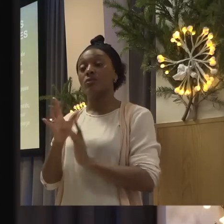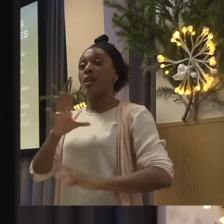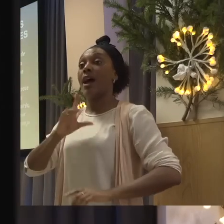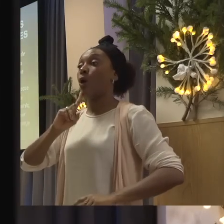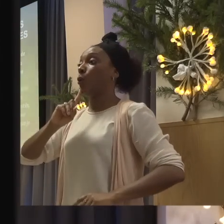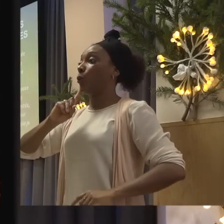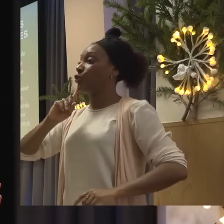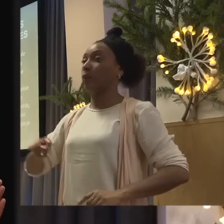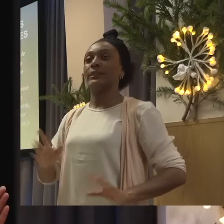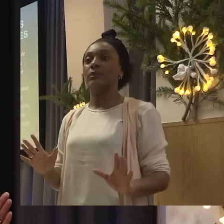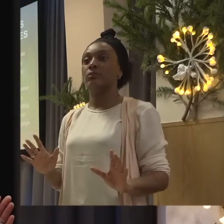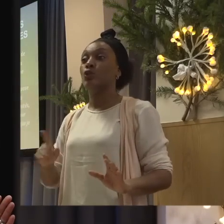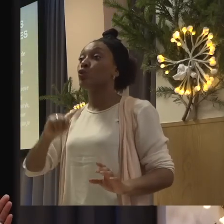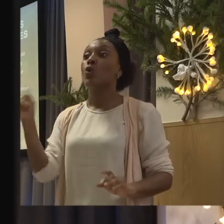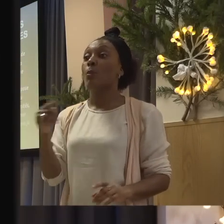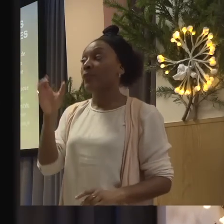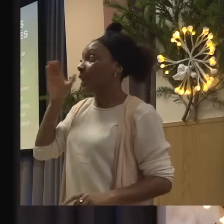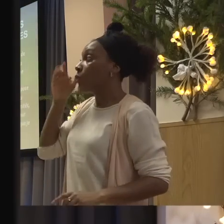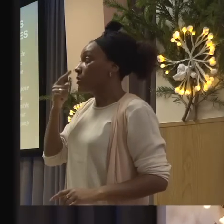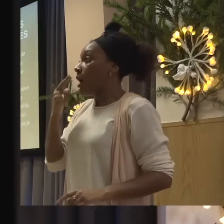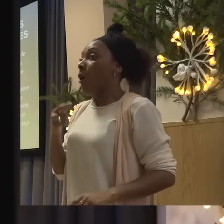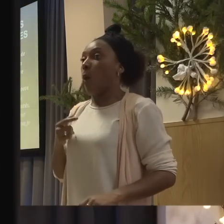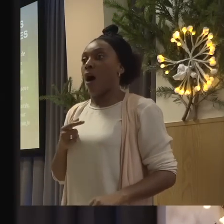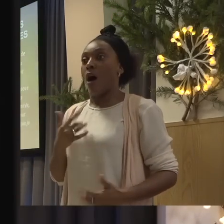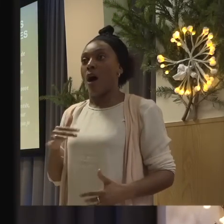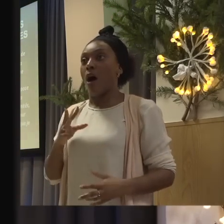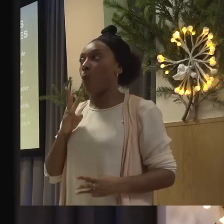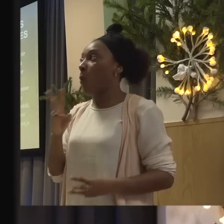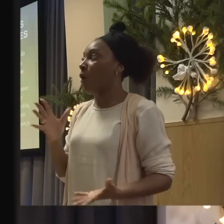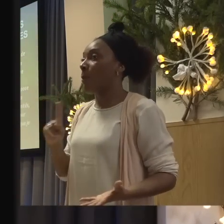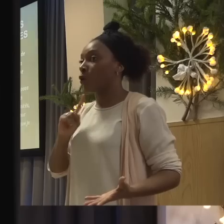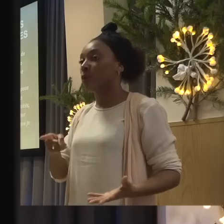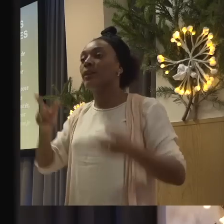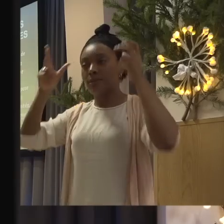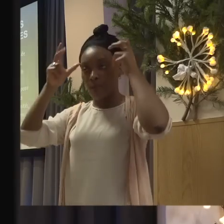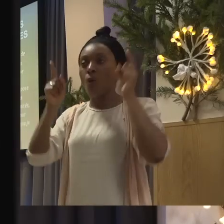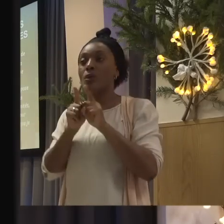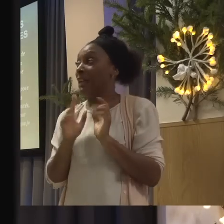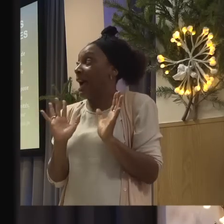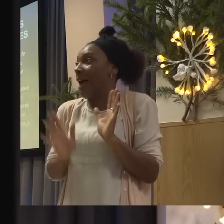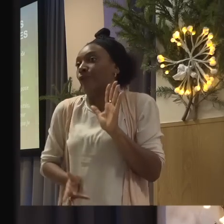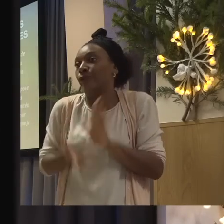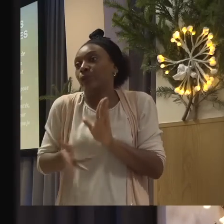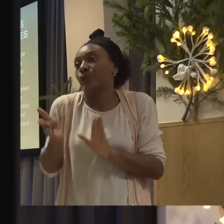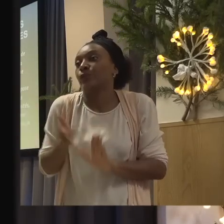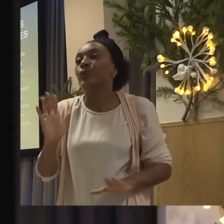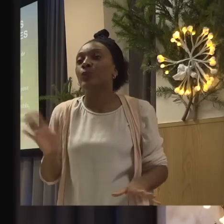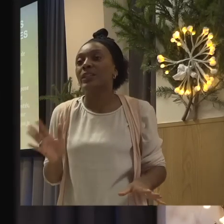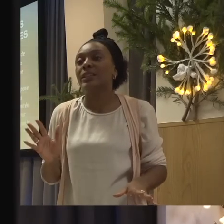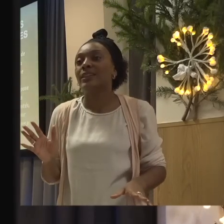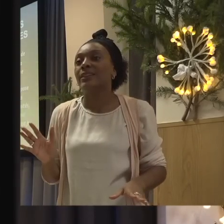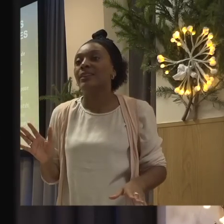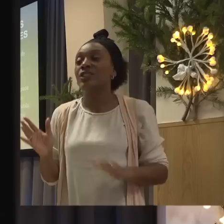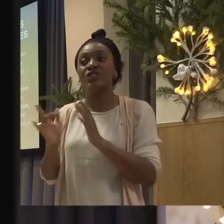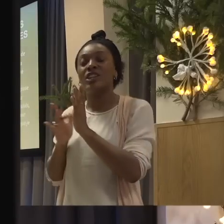était incontestable. On pouvait le voir et les démons en témoigneront. Tout ce qu'il a dit, il a